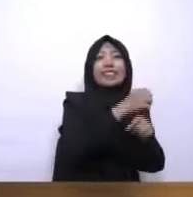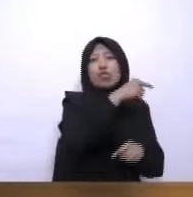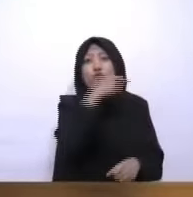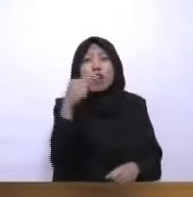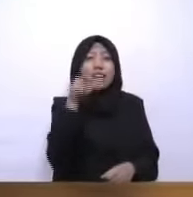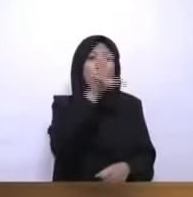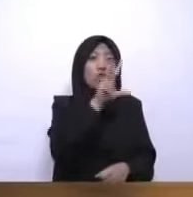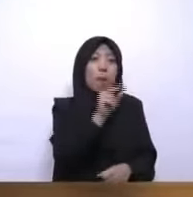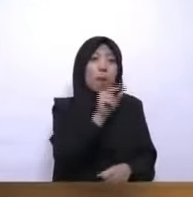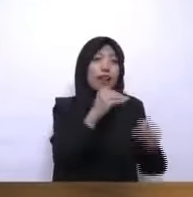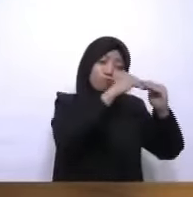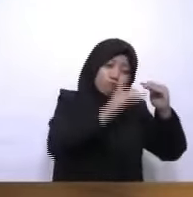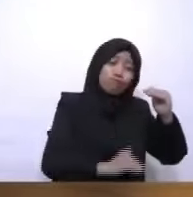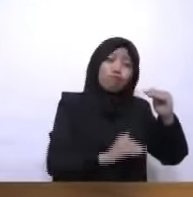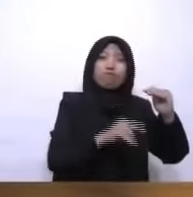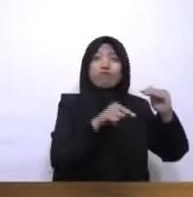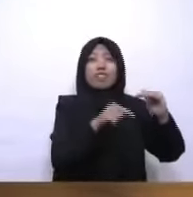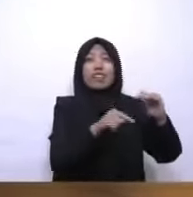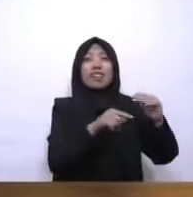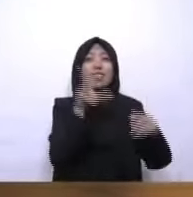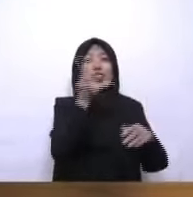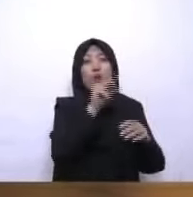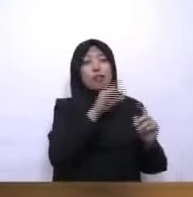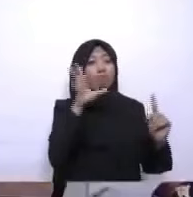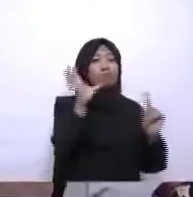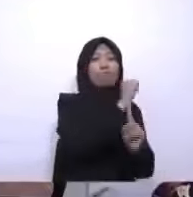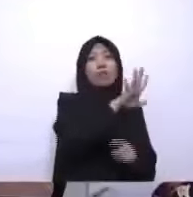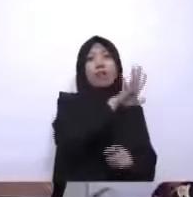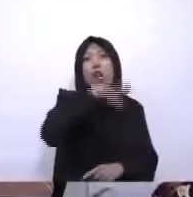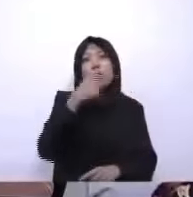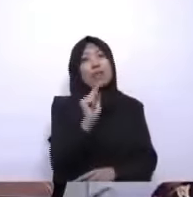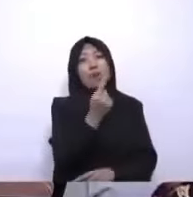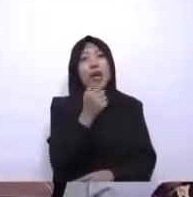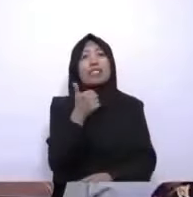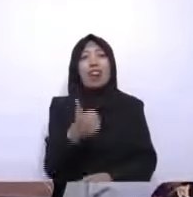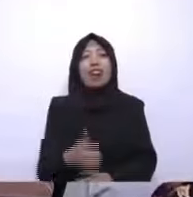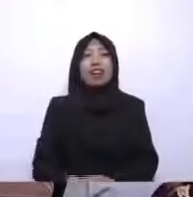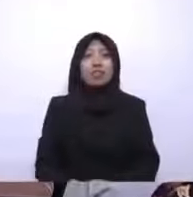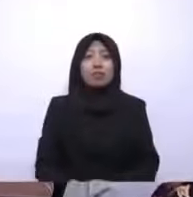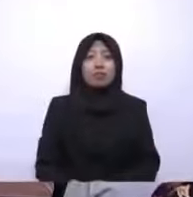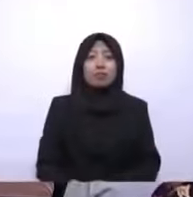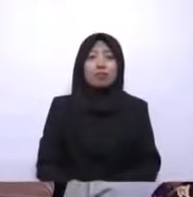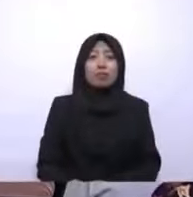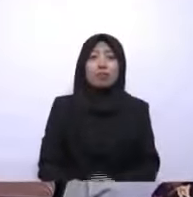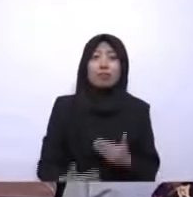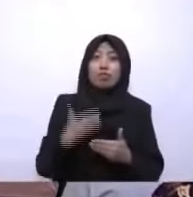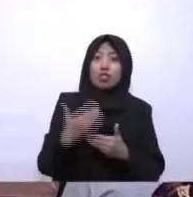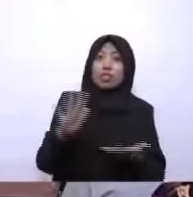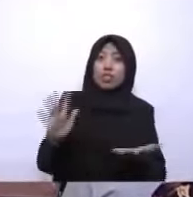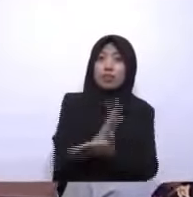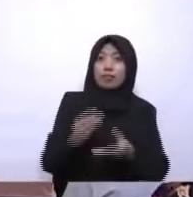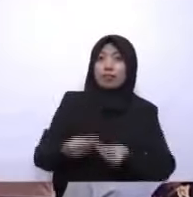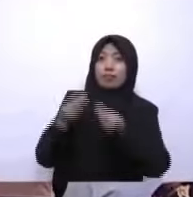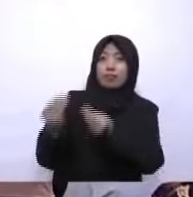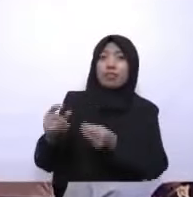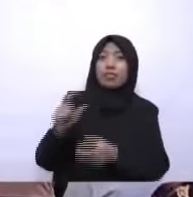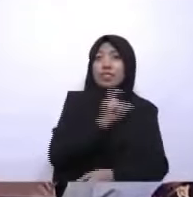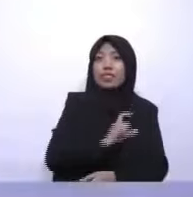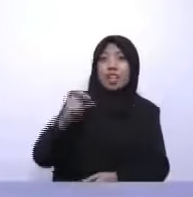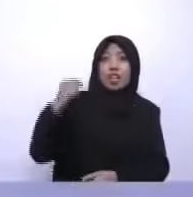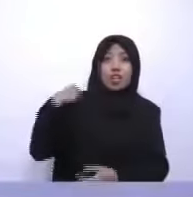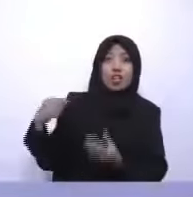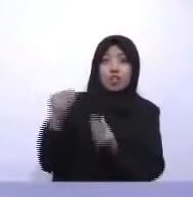tercapai di 5 tahun pertama kita bekerja. Baik, waktu habis. Baik, berikutnya kami berikan kesempatan untuk Cawagup nomor urut